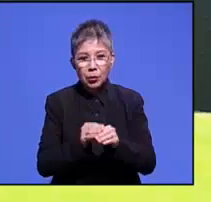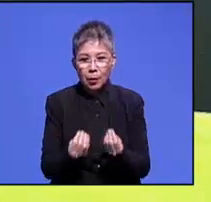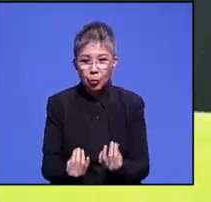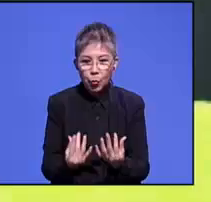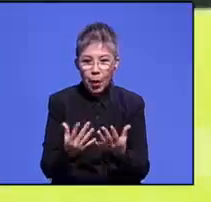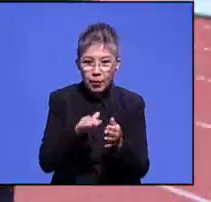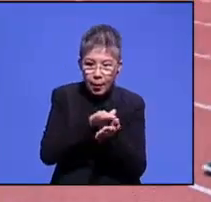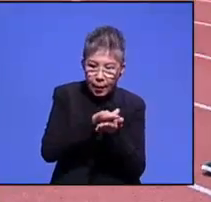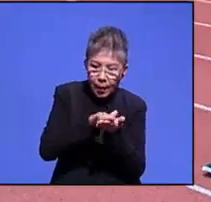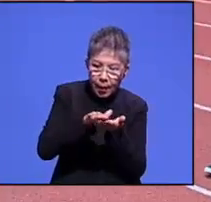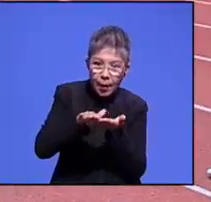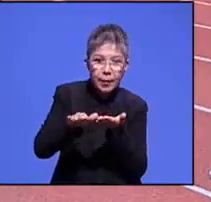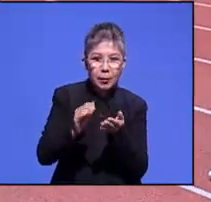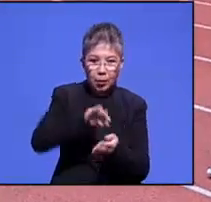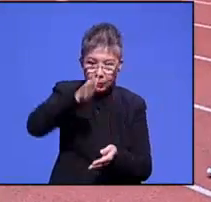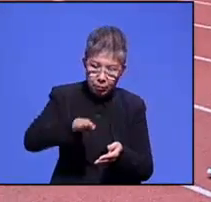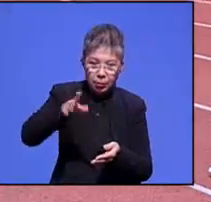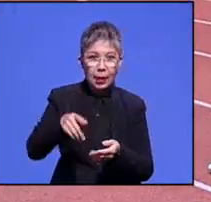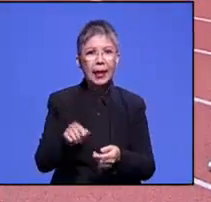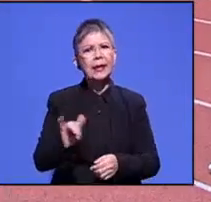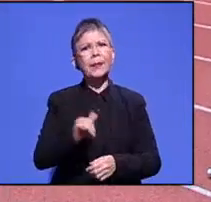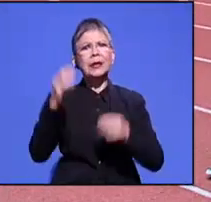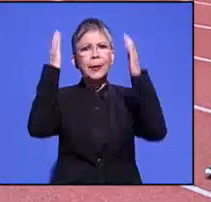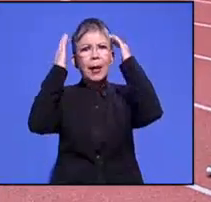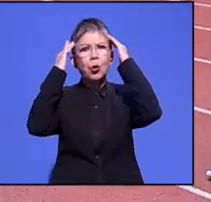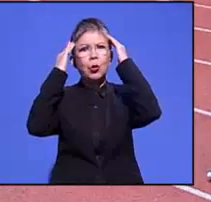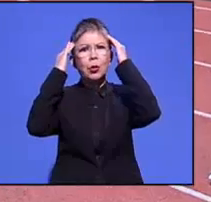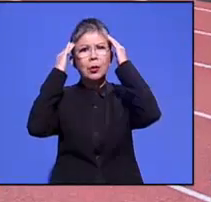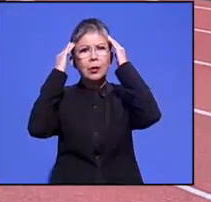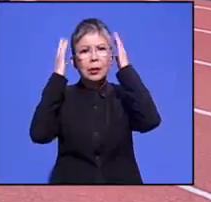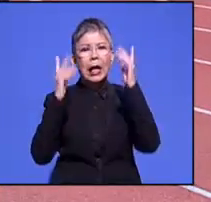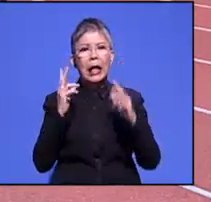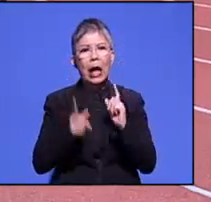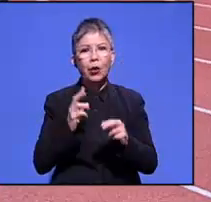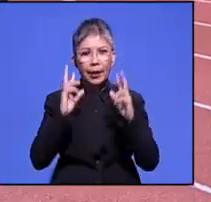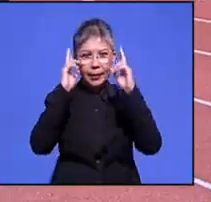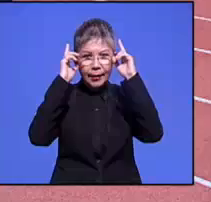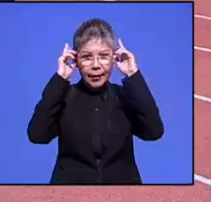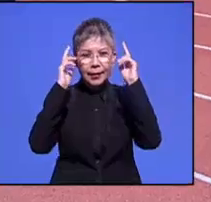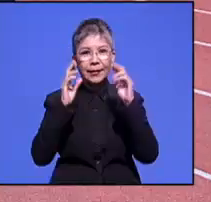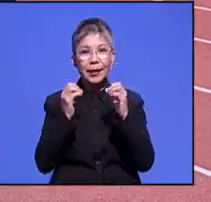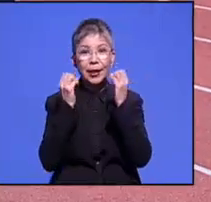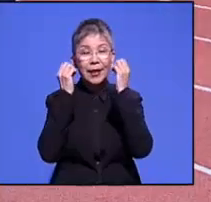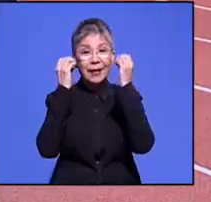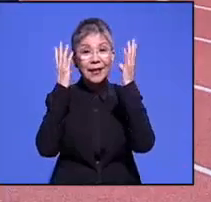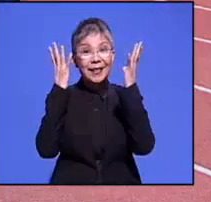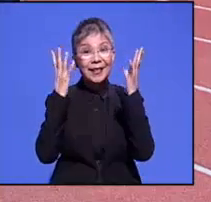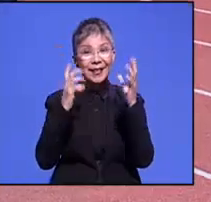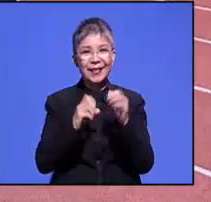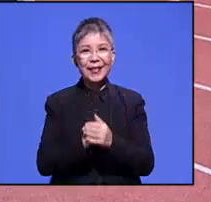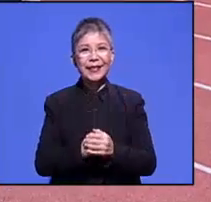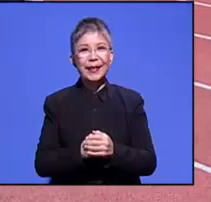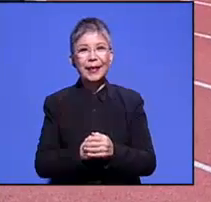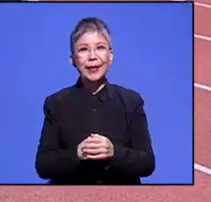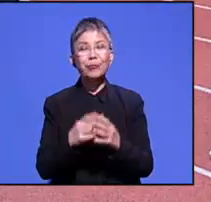juga kalau kita punya rambut kalau kita sering pangkas dia akan selalu tumbuh dengan baik kalau misalnya kita jarang rawat kita